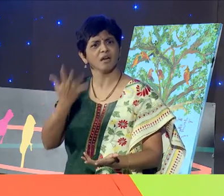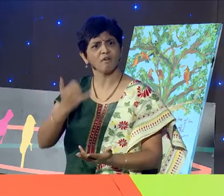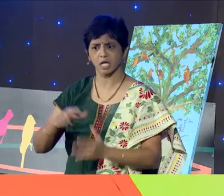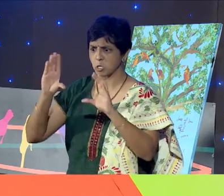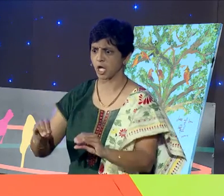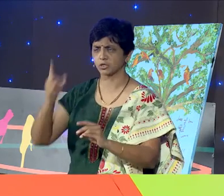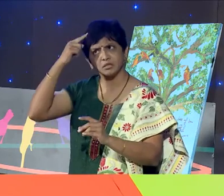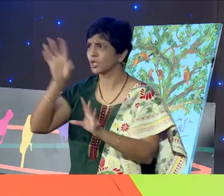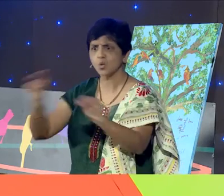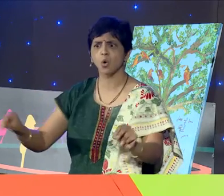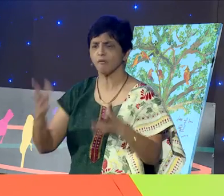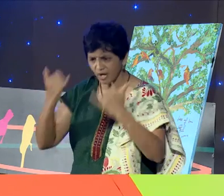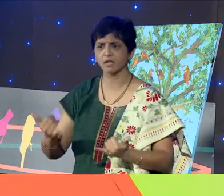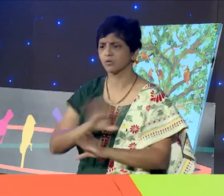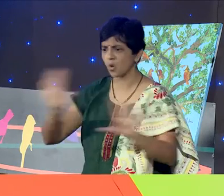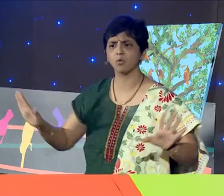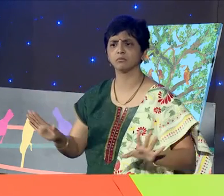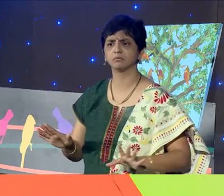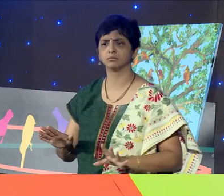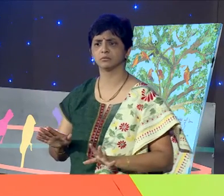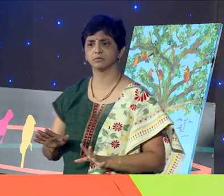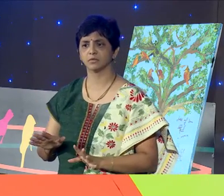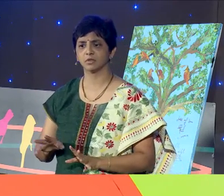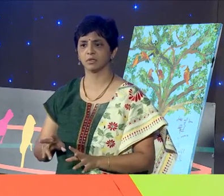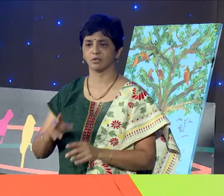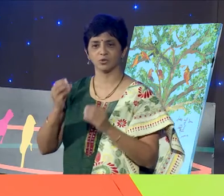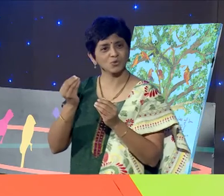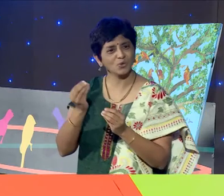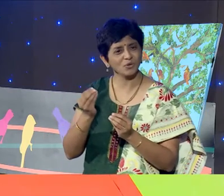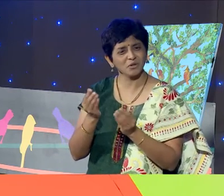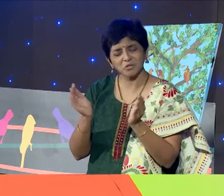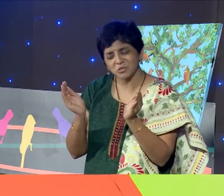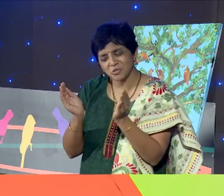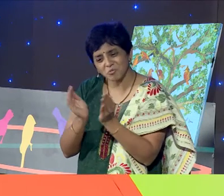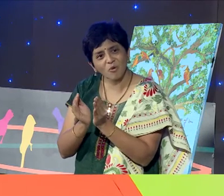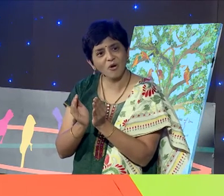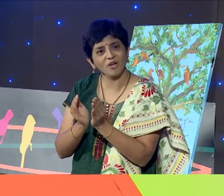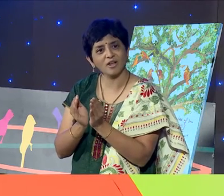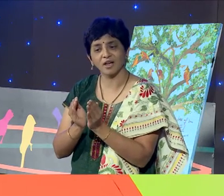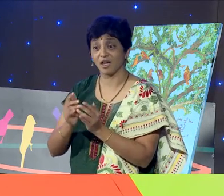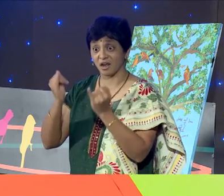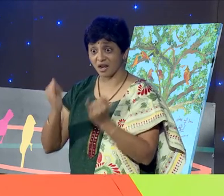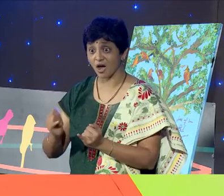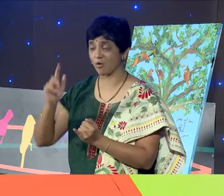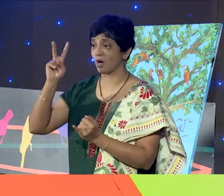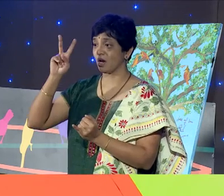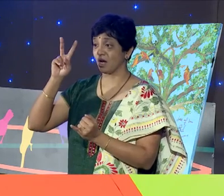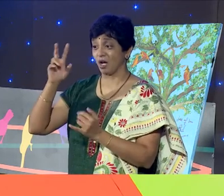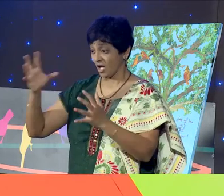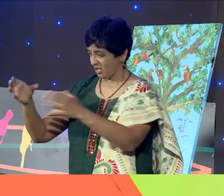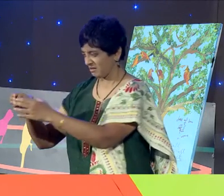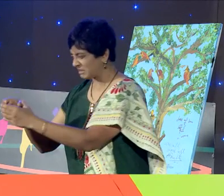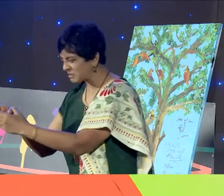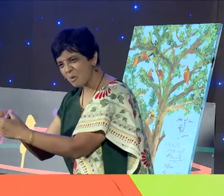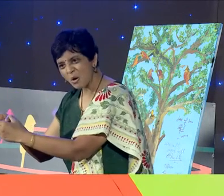प्रोड्यूस करती है, और जो 20 किलो से मैंने शुरुआत की थी 200 टन मोम हमको कम पड़ जाता है दोस्तों।